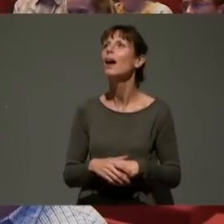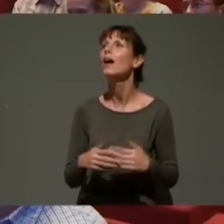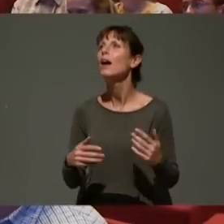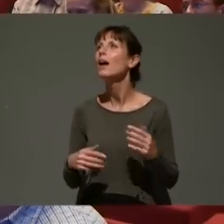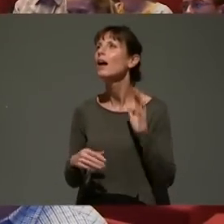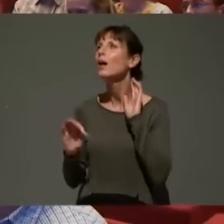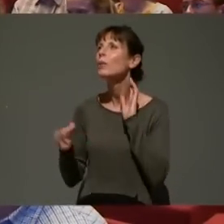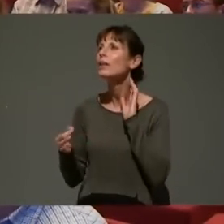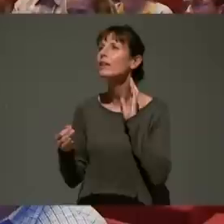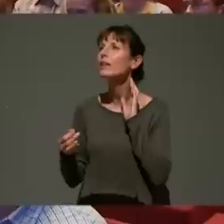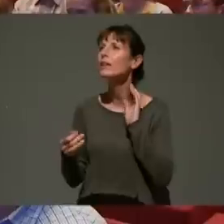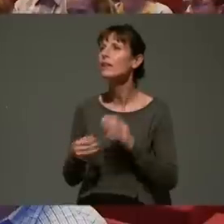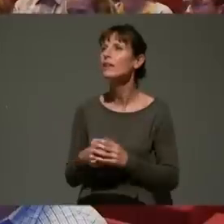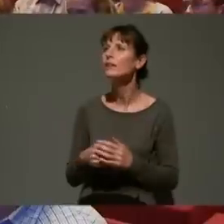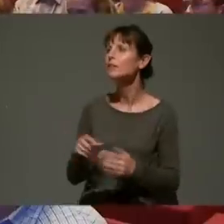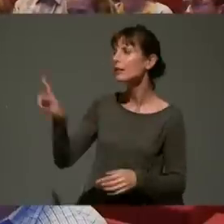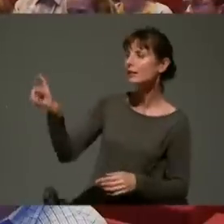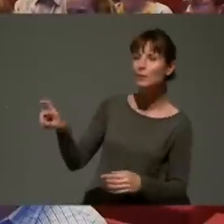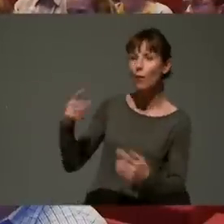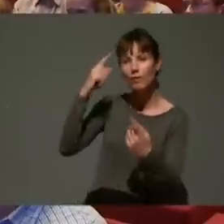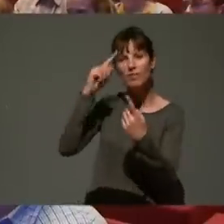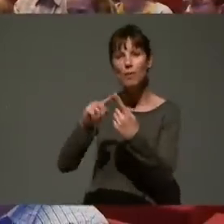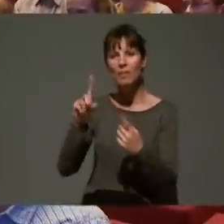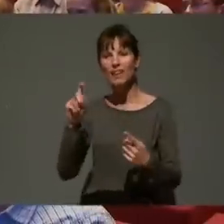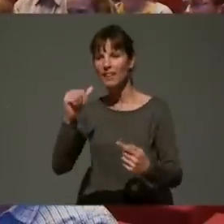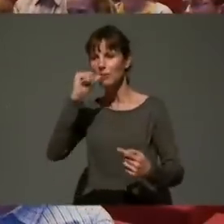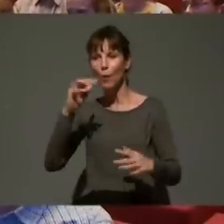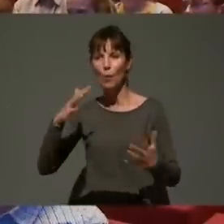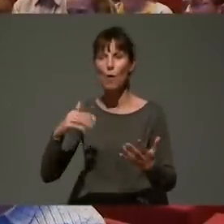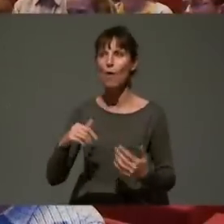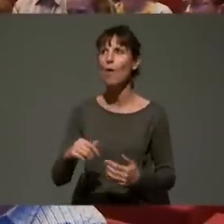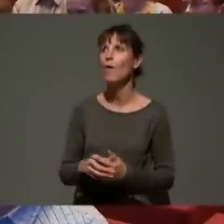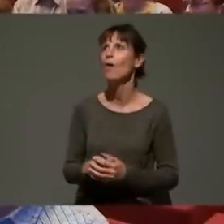Concernant l'hydratation, voilà. Alors voilà.